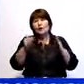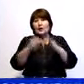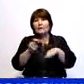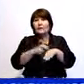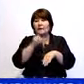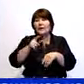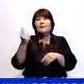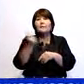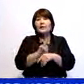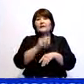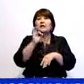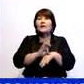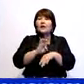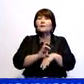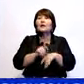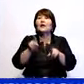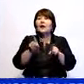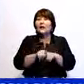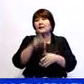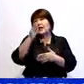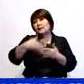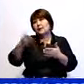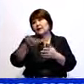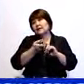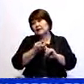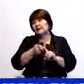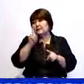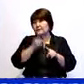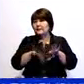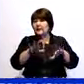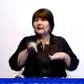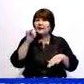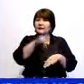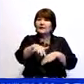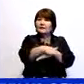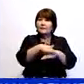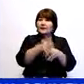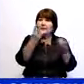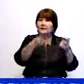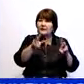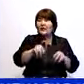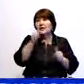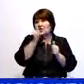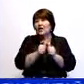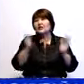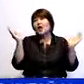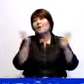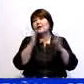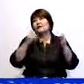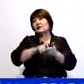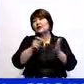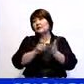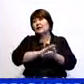врачей при первых же симптомах. А для предотвращения заражений избегайте мест массового скопления людей. Почаще проветривайте